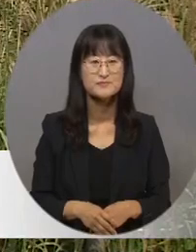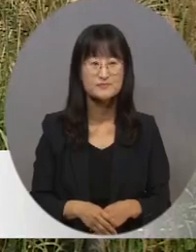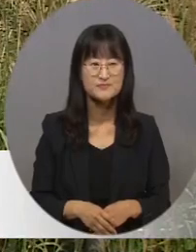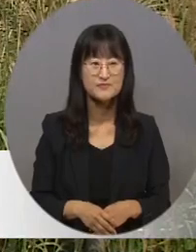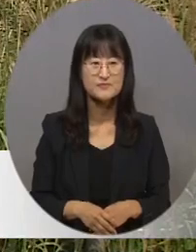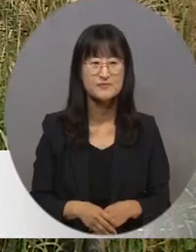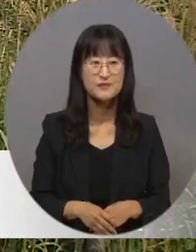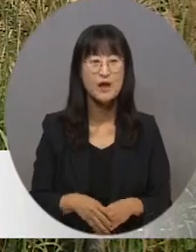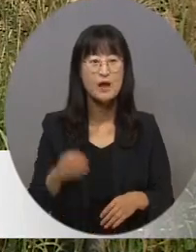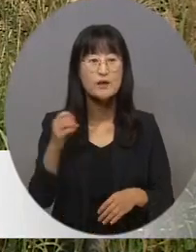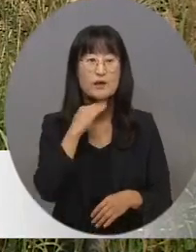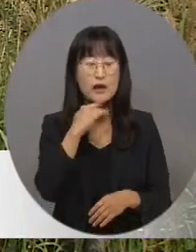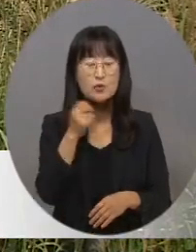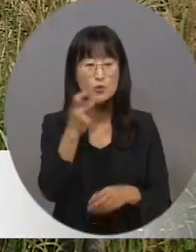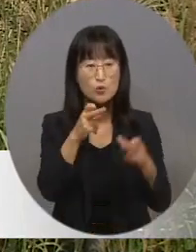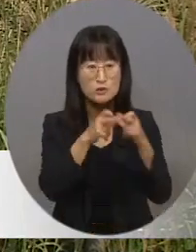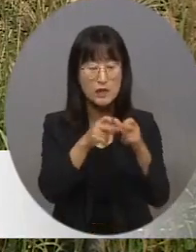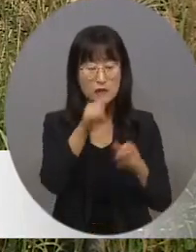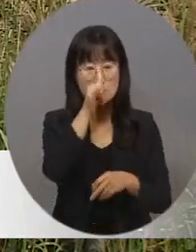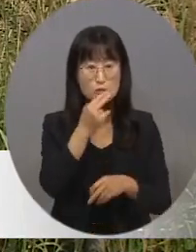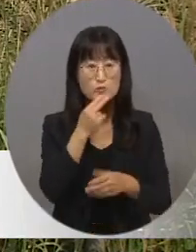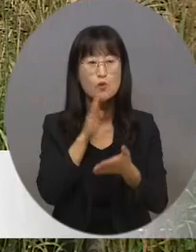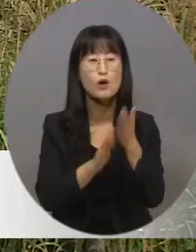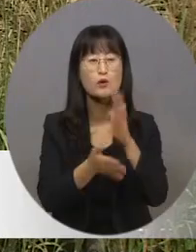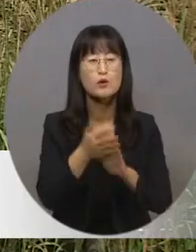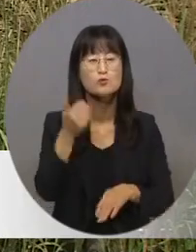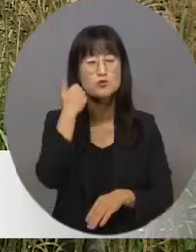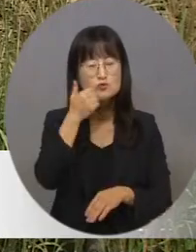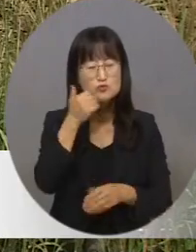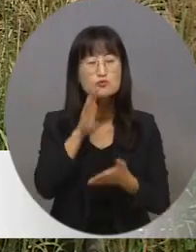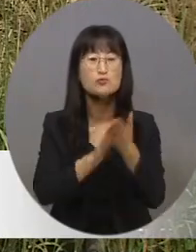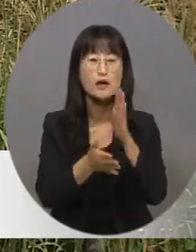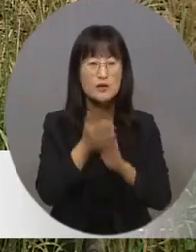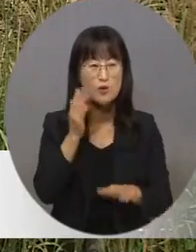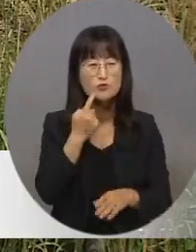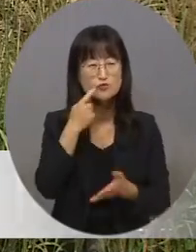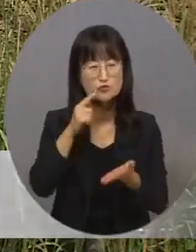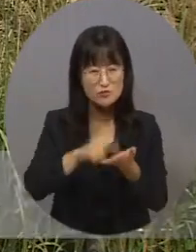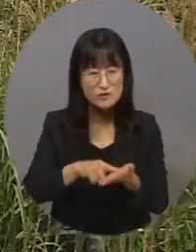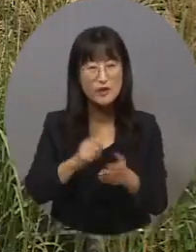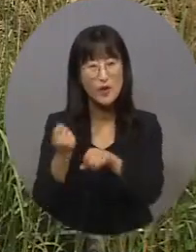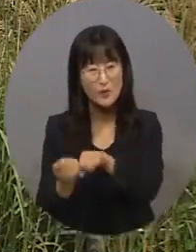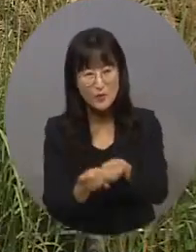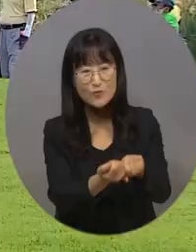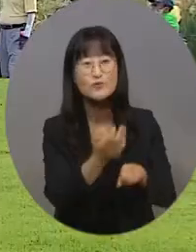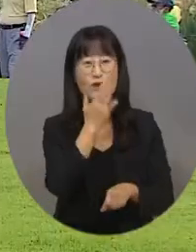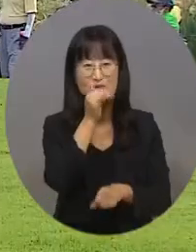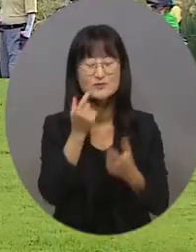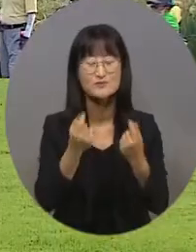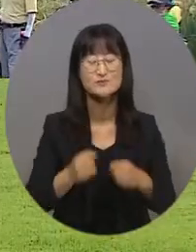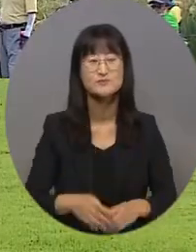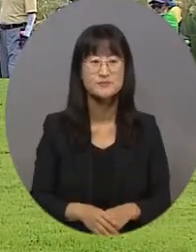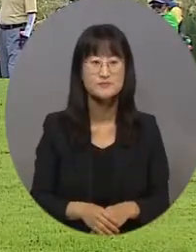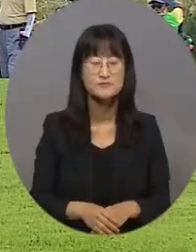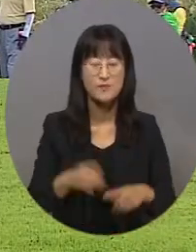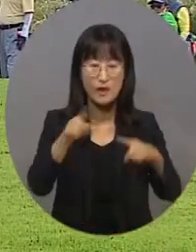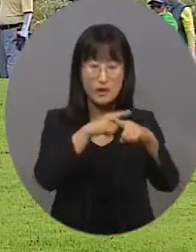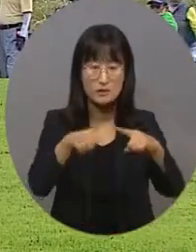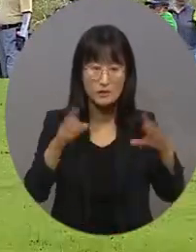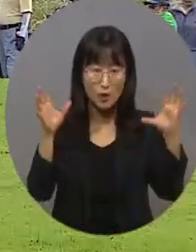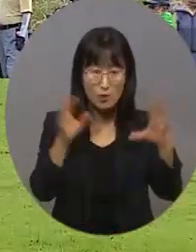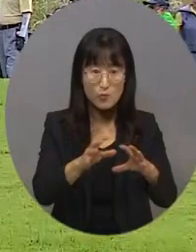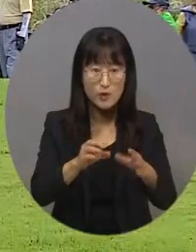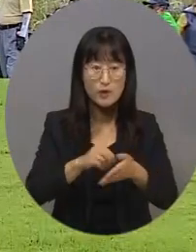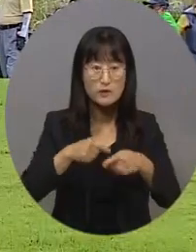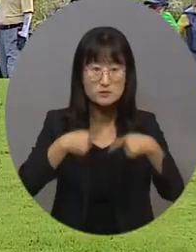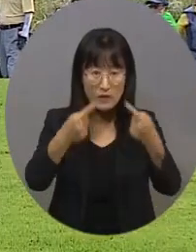your age or disability, it's very accessible for all. 대회에 참여한